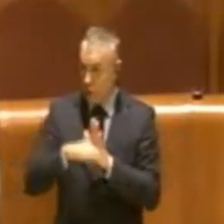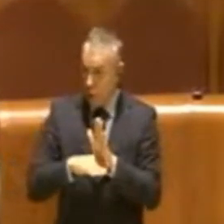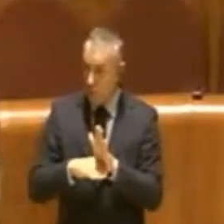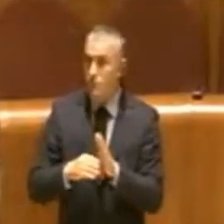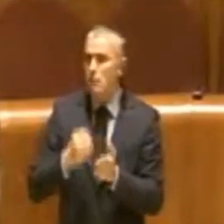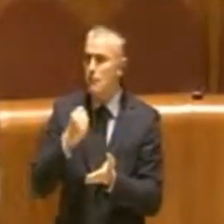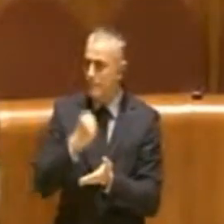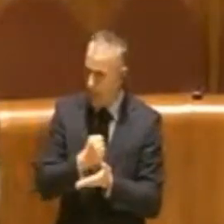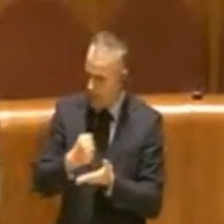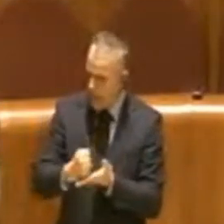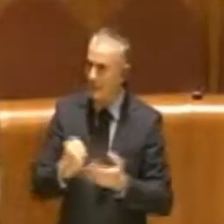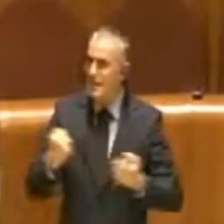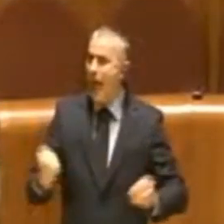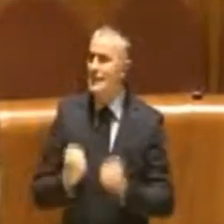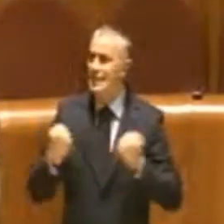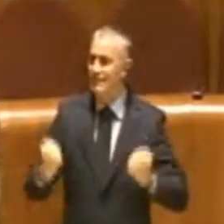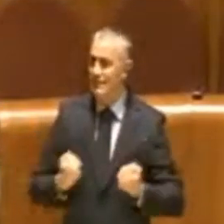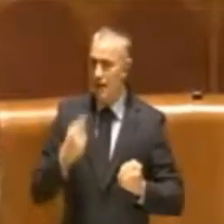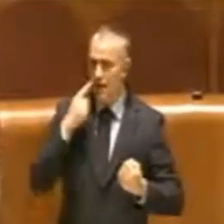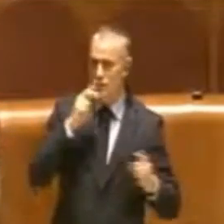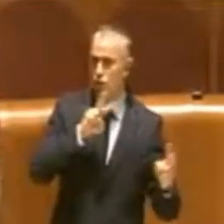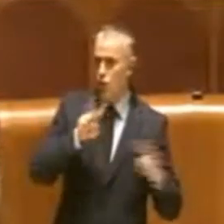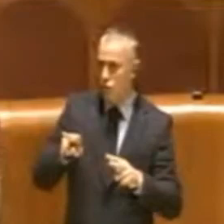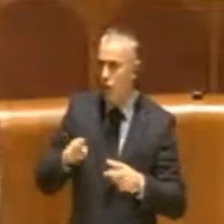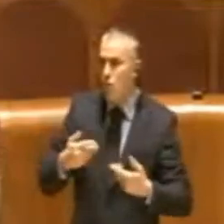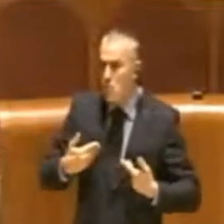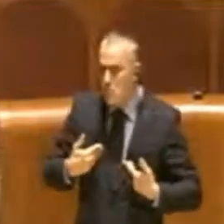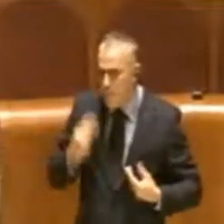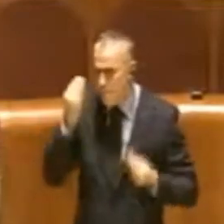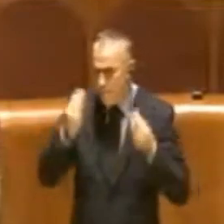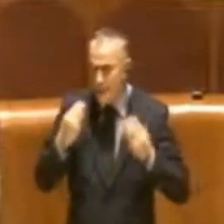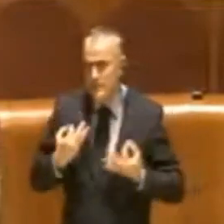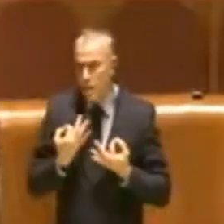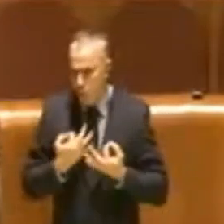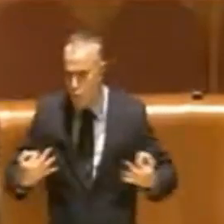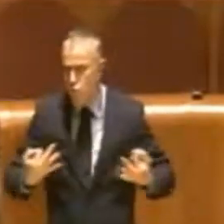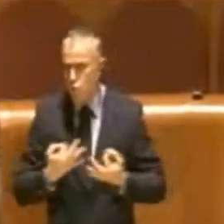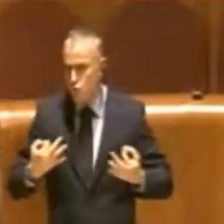questo tipo di attività, e quindi noi riteniamo che sia giusto assolutamente